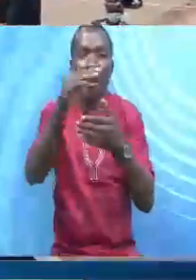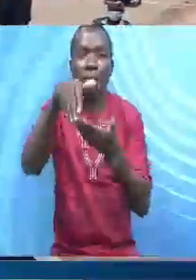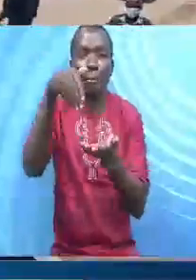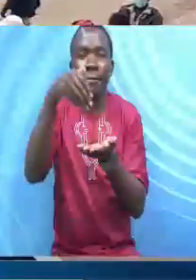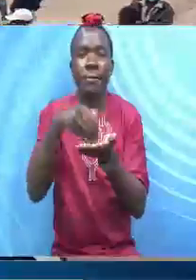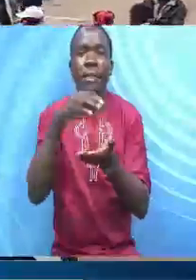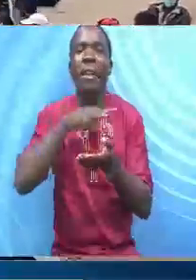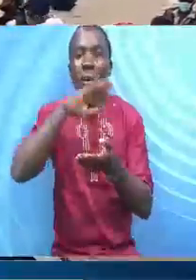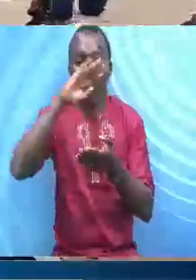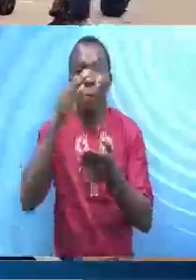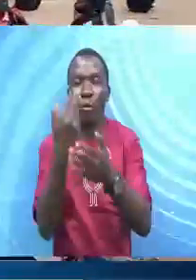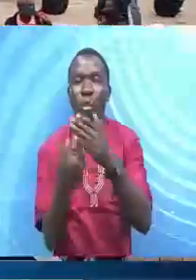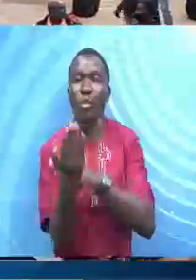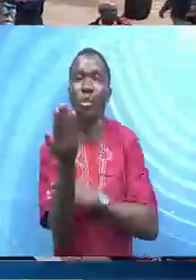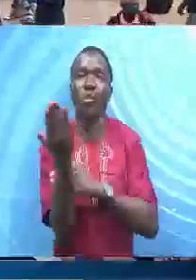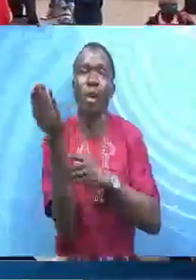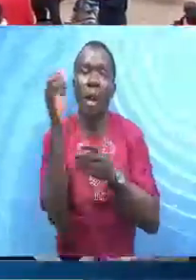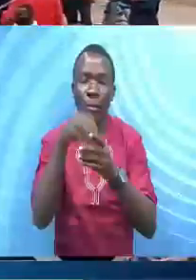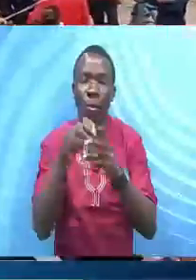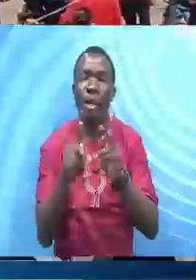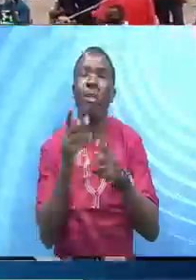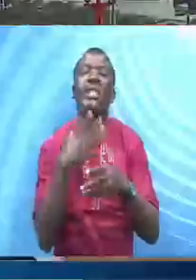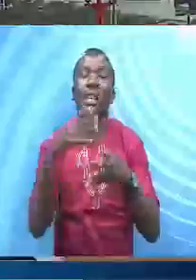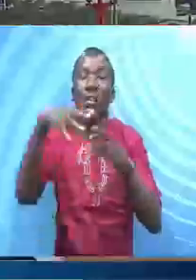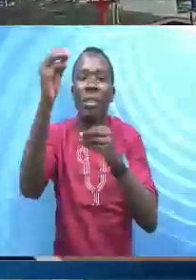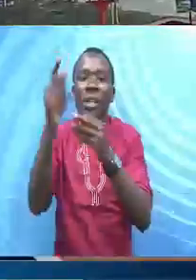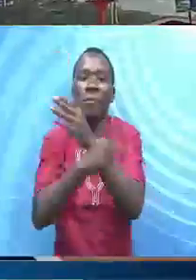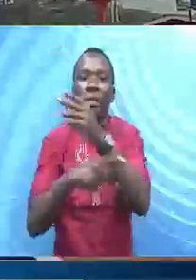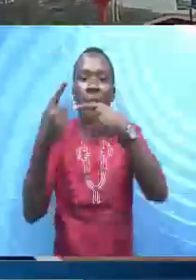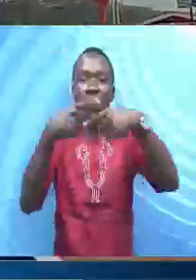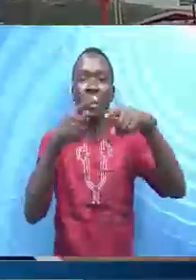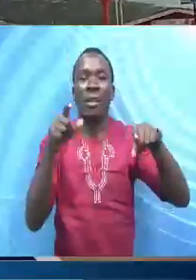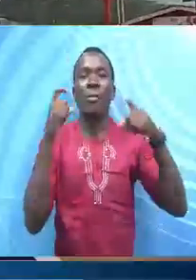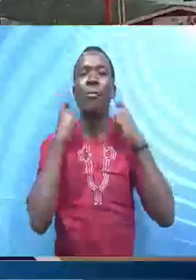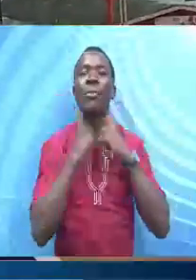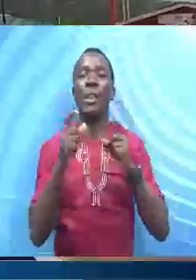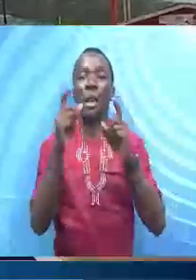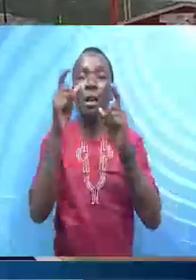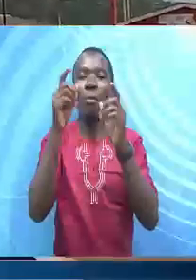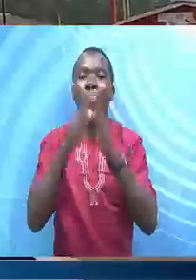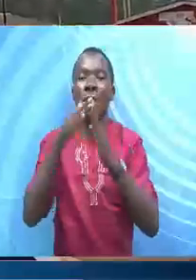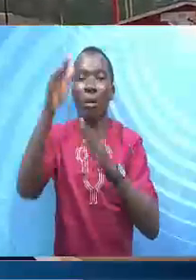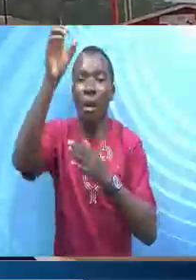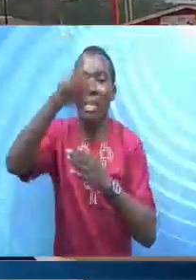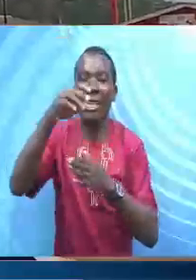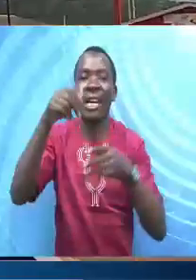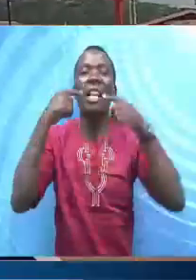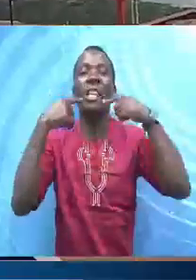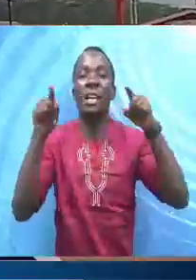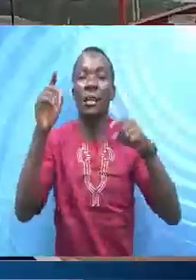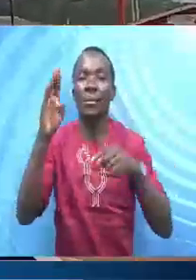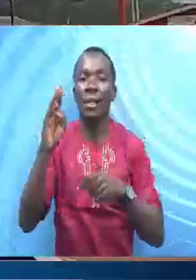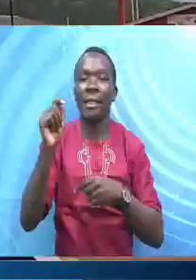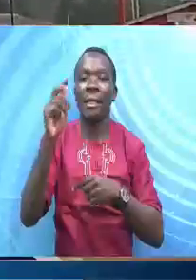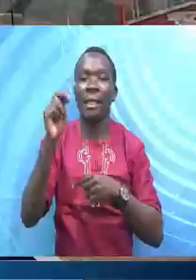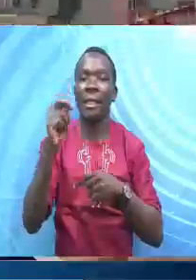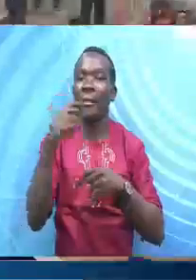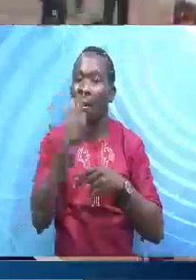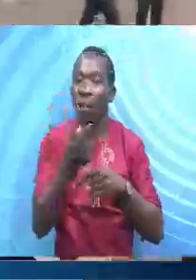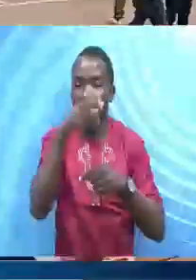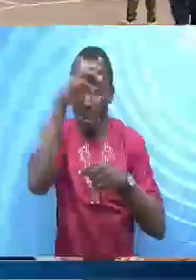yamaze kugeramo abashaka kwerekeza mu ntara. Rubingisa Pidance umuyobozi w'umujyi wa Kigali akaba yatangarije BTN TV ko impamvu bagiye